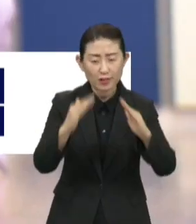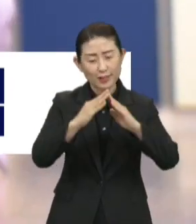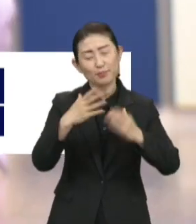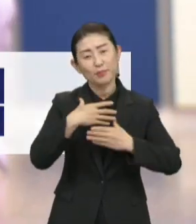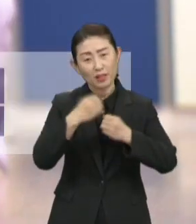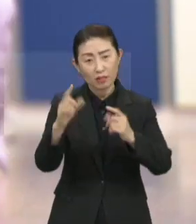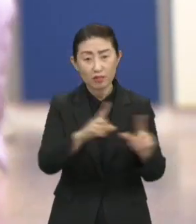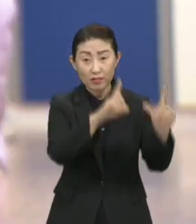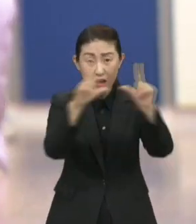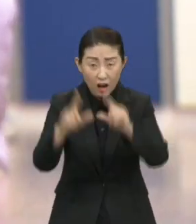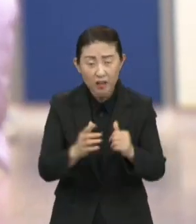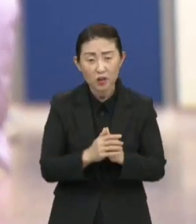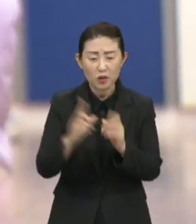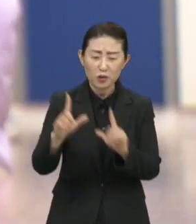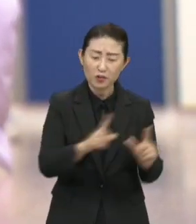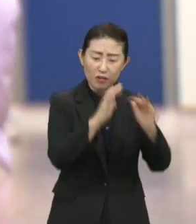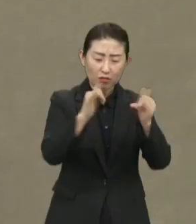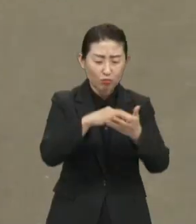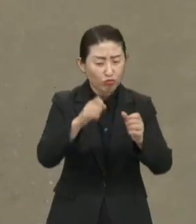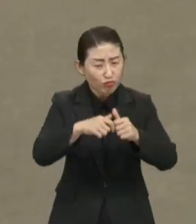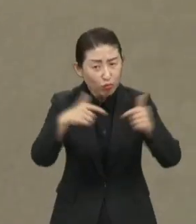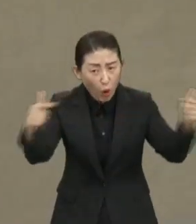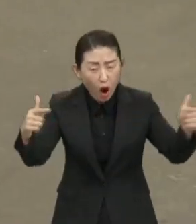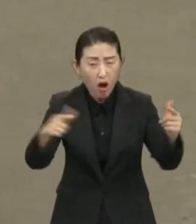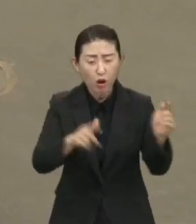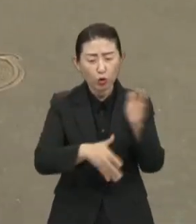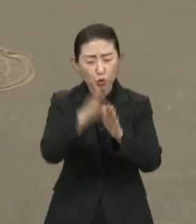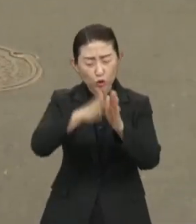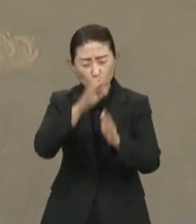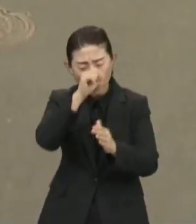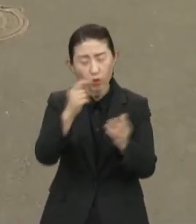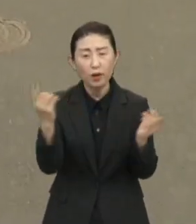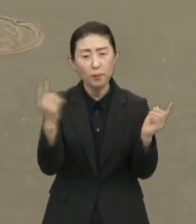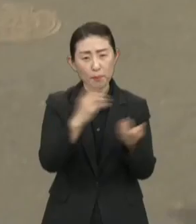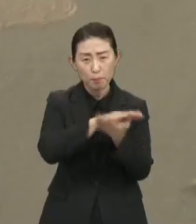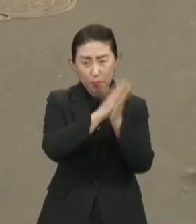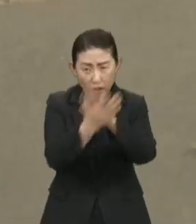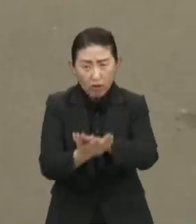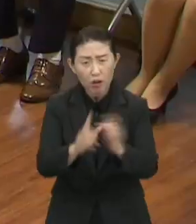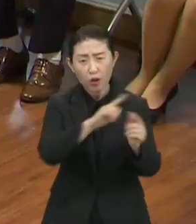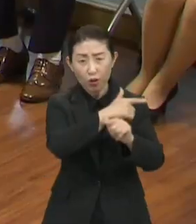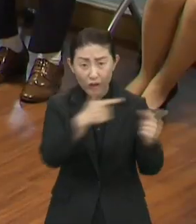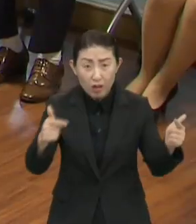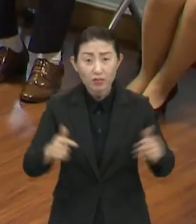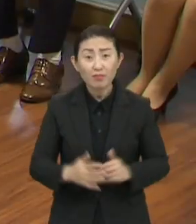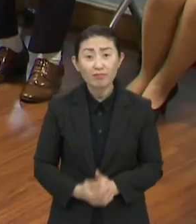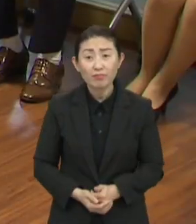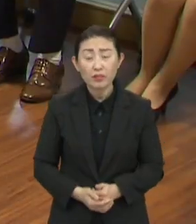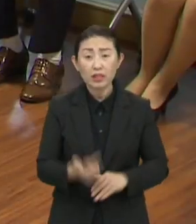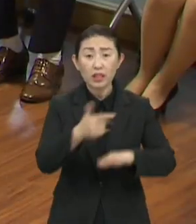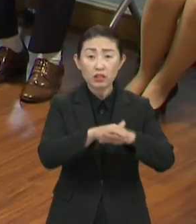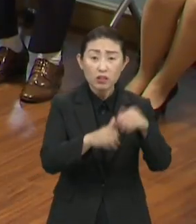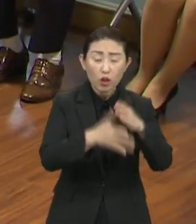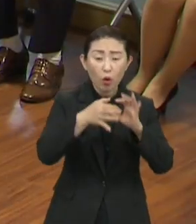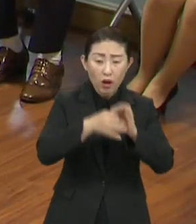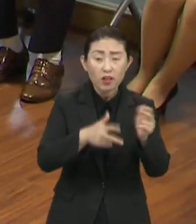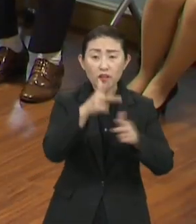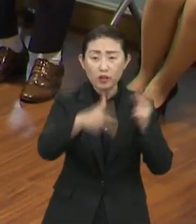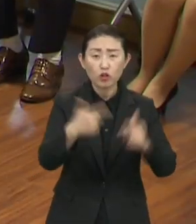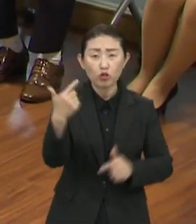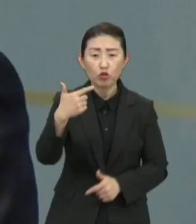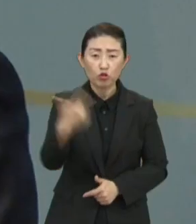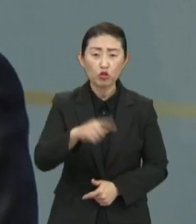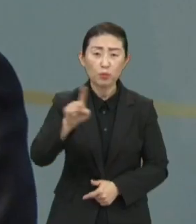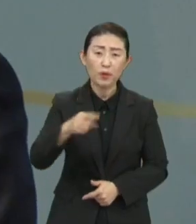안정 그리고 생활인구 증대 도시 매력도 향상 도시 포용 연대성 강화 등으로 대전 신행 관련 사업에